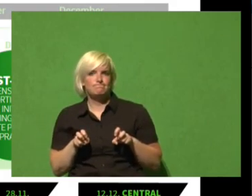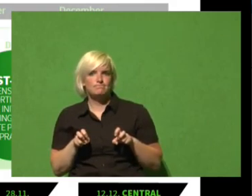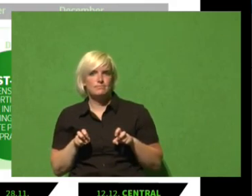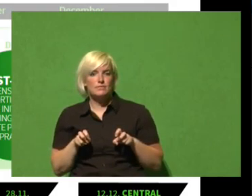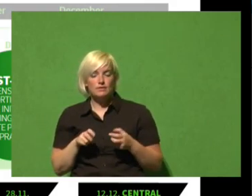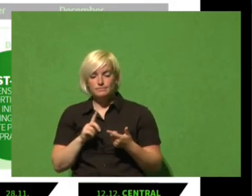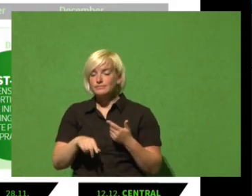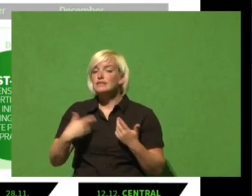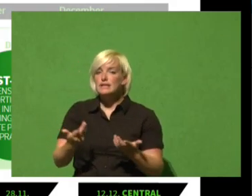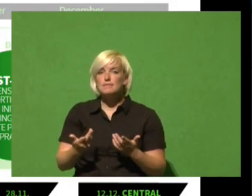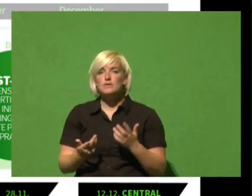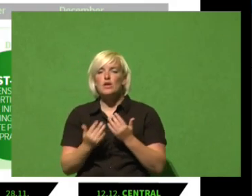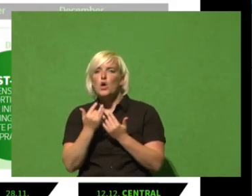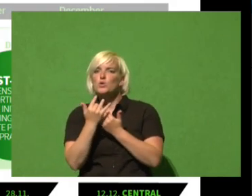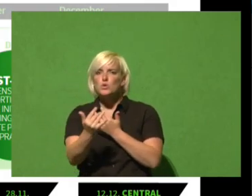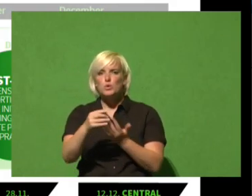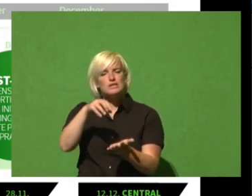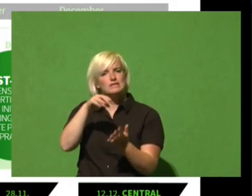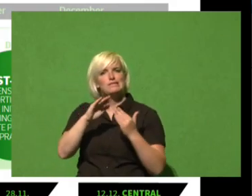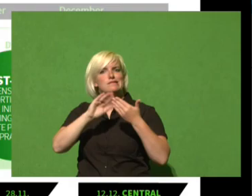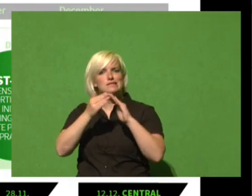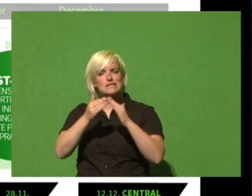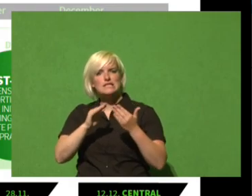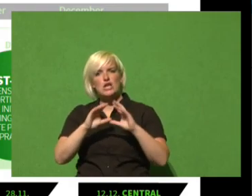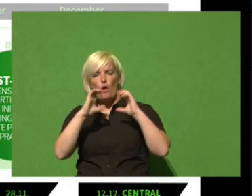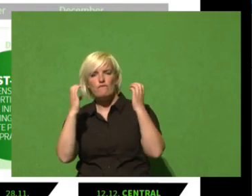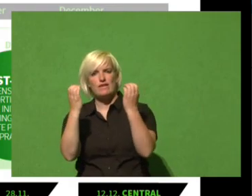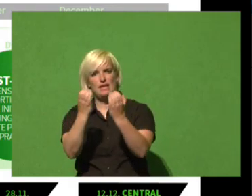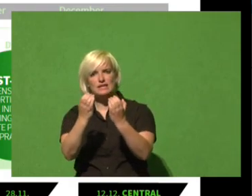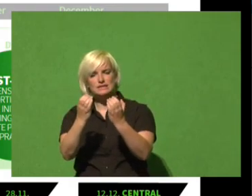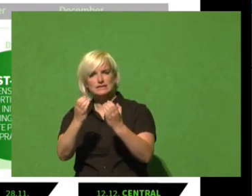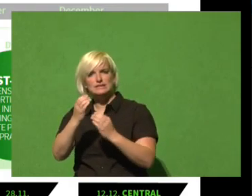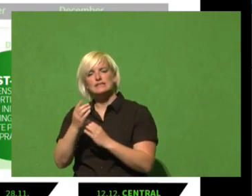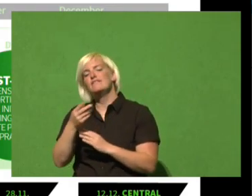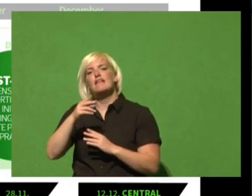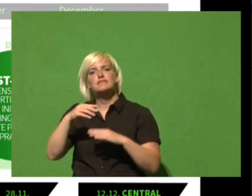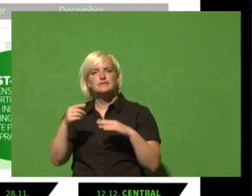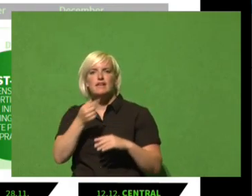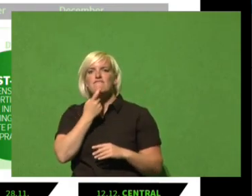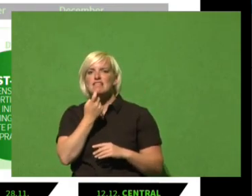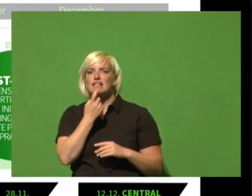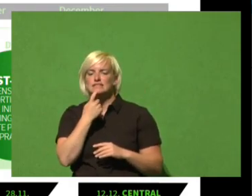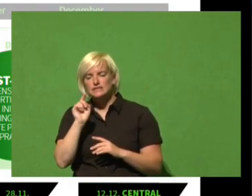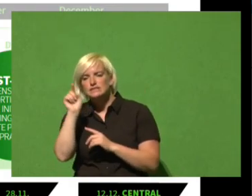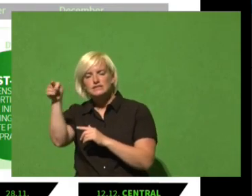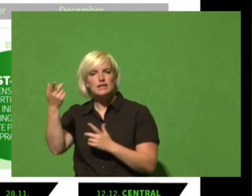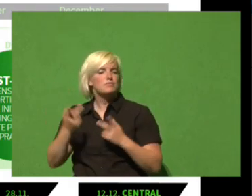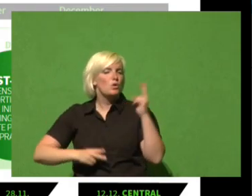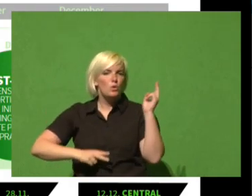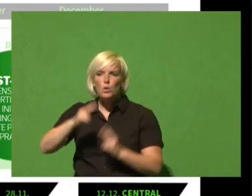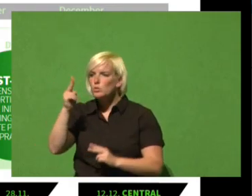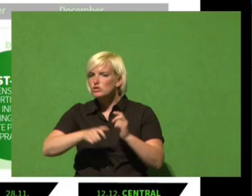Cities Konferenz in Helsinki, wo vor allem Gewählte aus den Stadträten, aber auch Bürgermeister von Grünen aus ganz